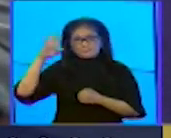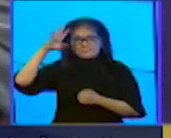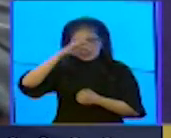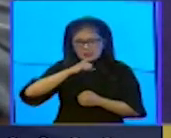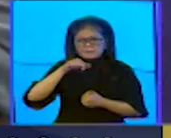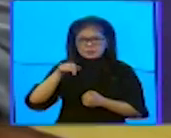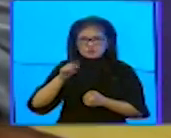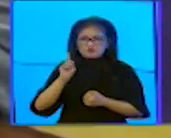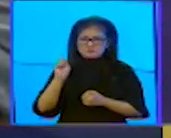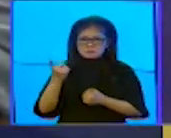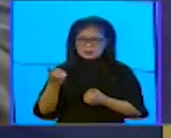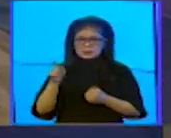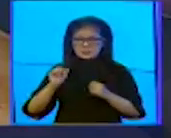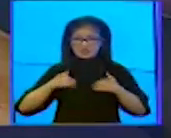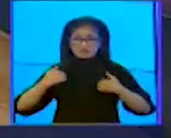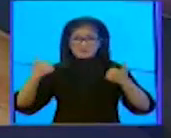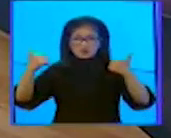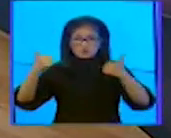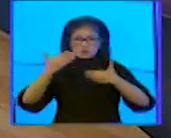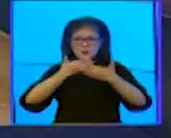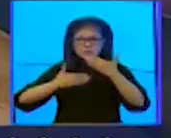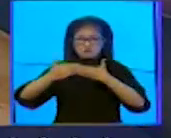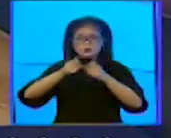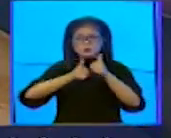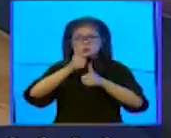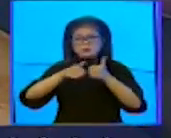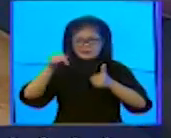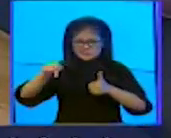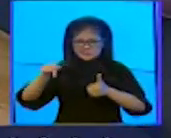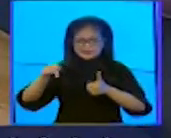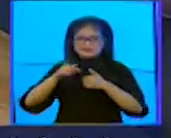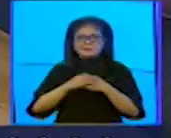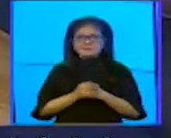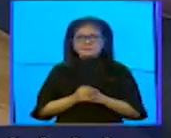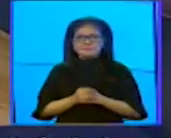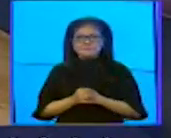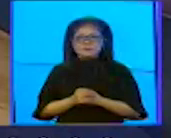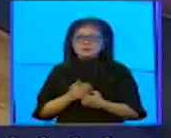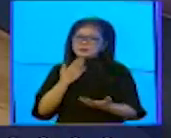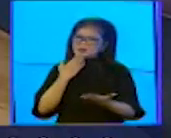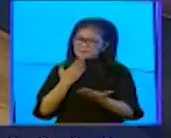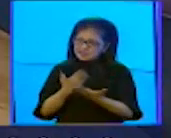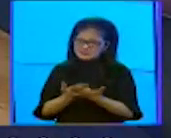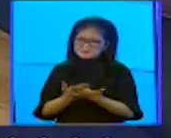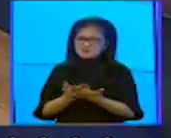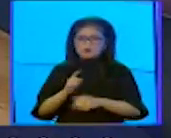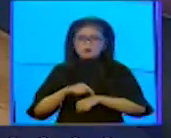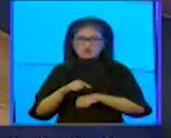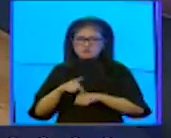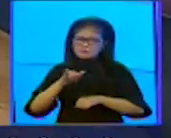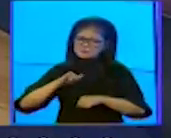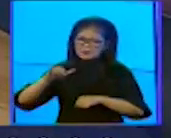pemenang di tengah ujian ini. Baik, baik, terima kasih Pak Kiai Haji Junaidi Hidayat, pengasuh Pondok Pesantren Al-Aqobah, atas waktunya bersama Seputar Ayu